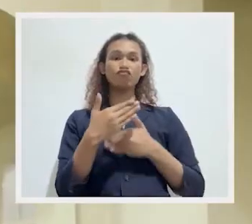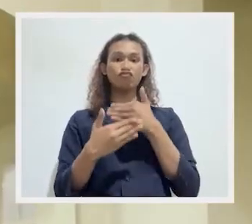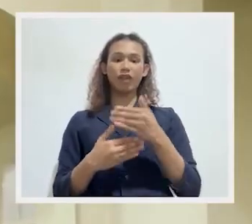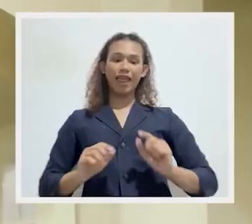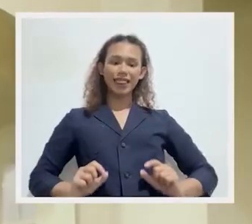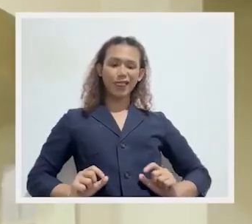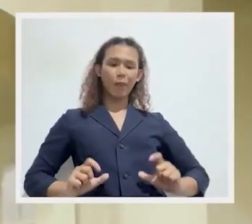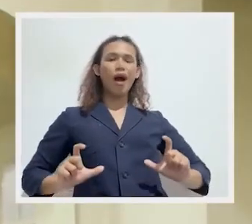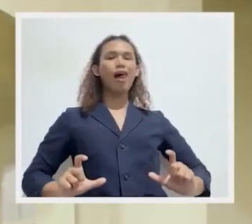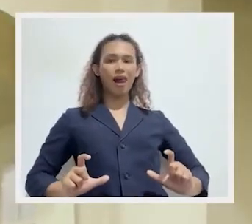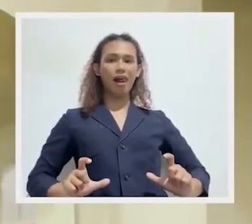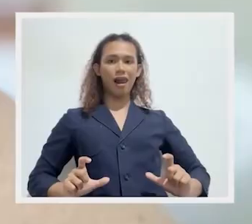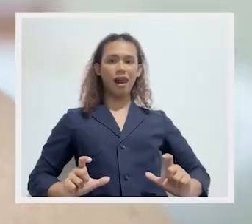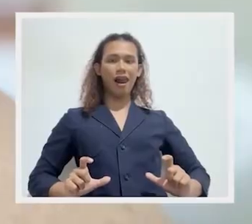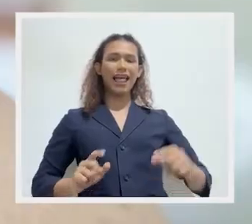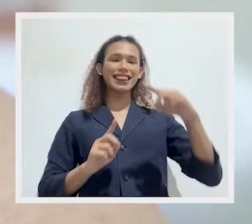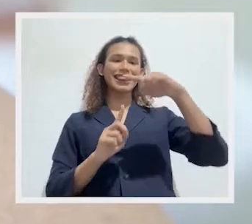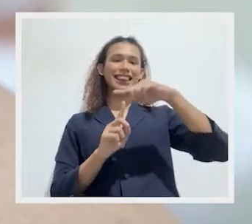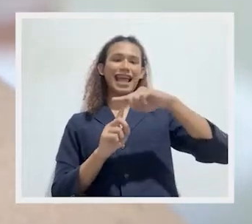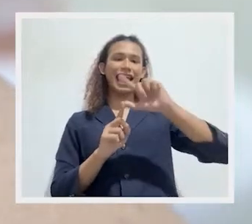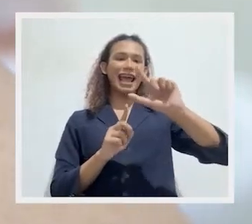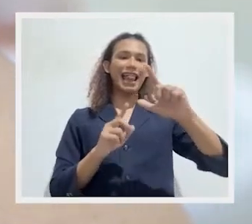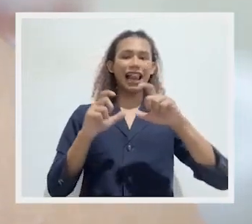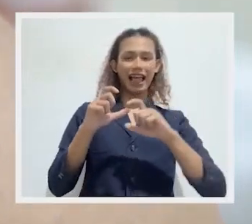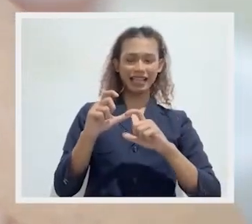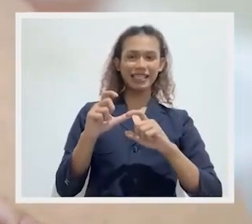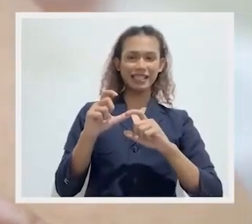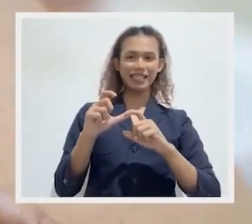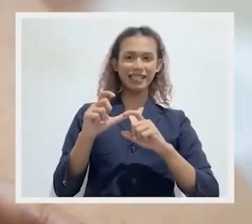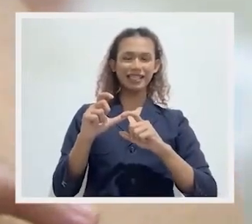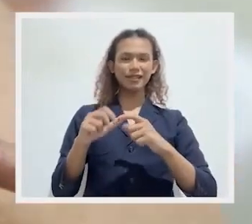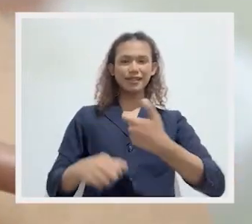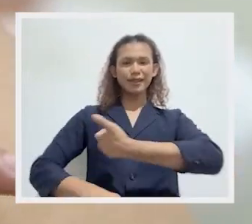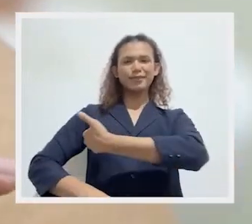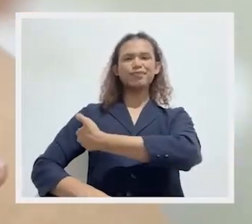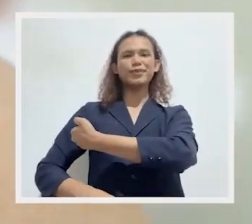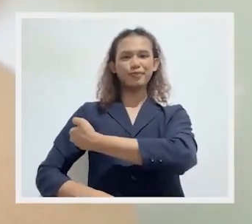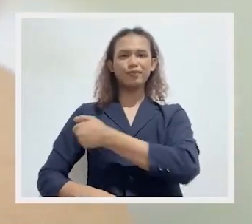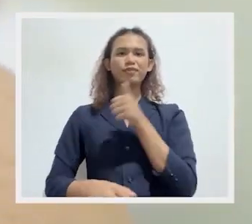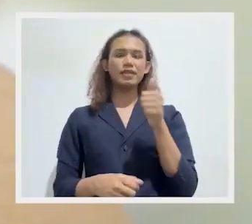dan tebal lemak subscapular atau TLS menggunakan skin